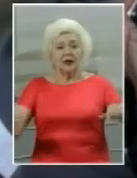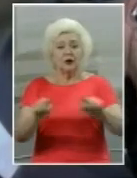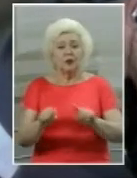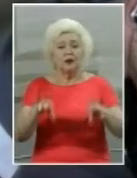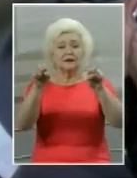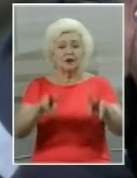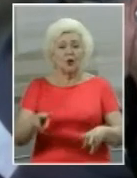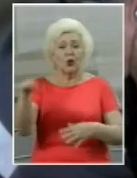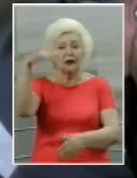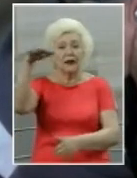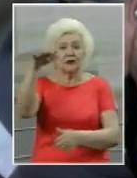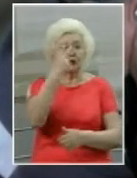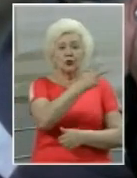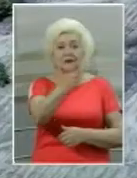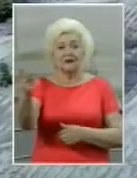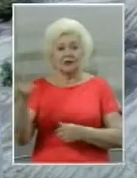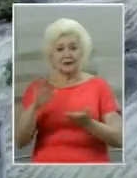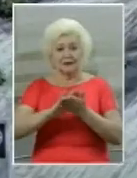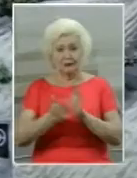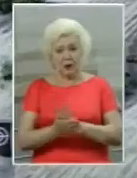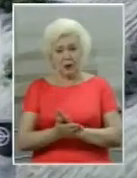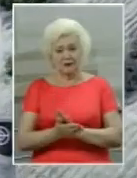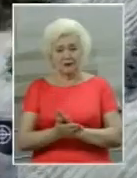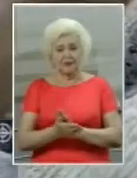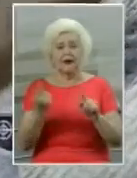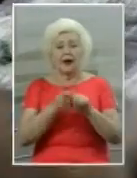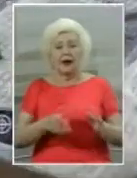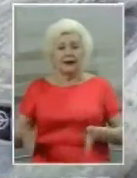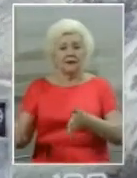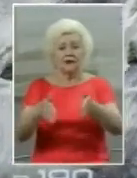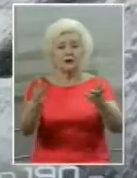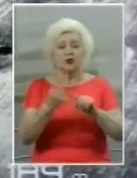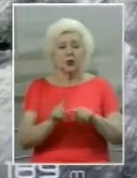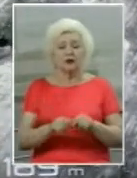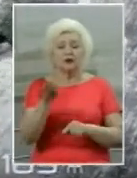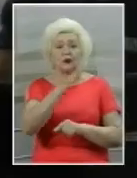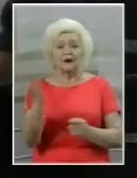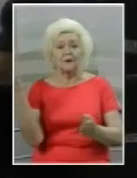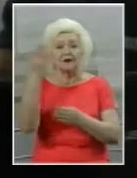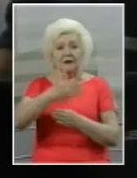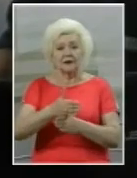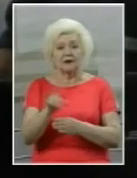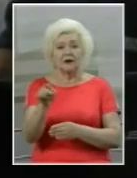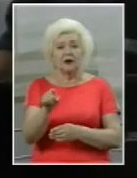допомогою дронів стежить за ситуацією. Це дорога, яка до лівий лес.